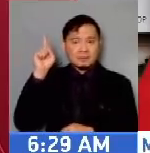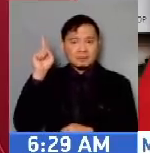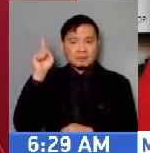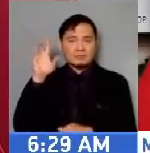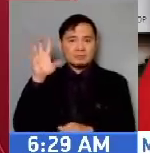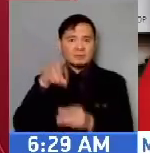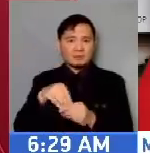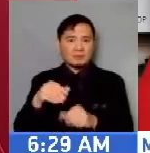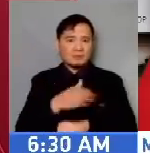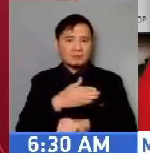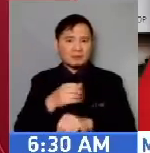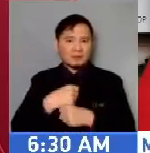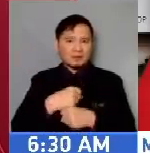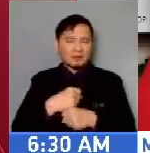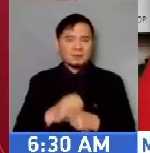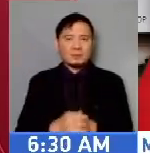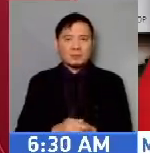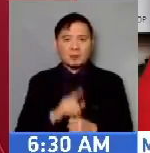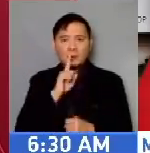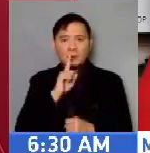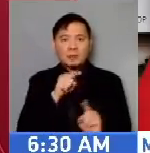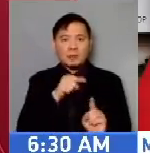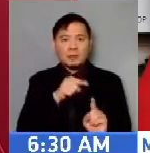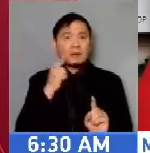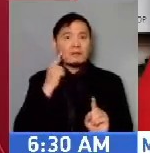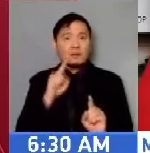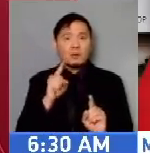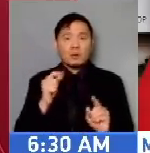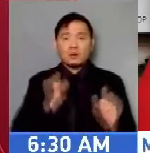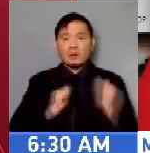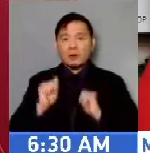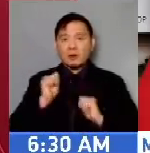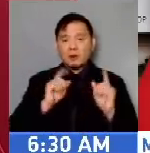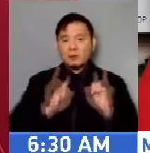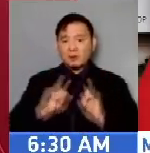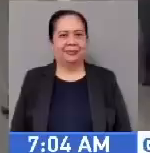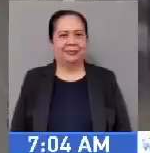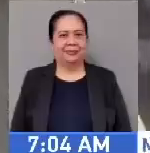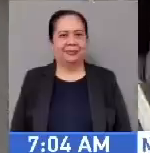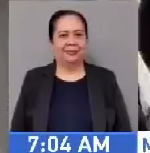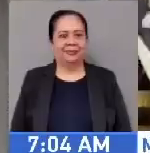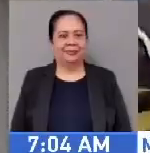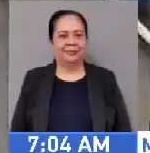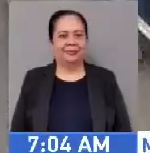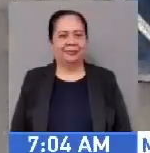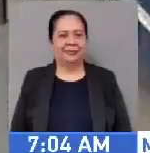sa hit Korean drama TVN na Our Blues. Congratulations!